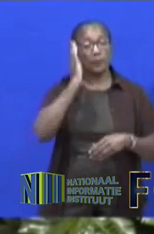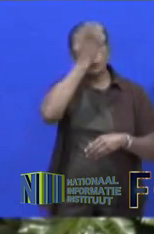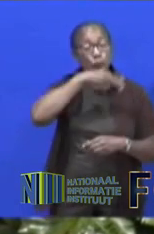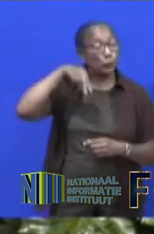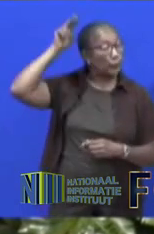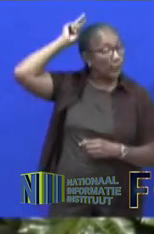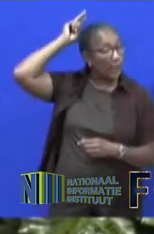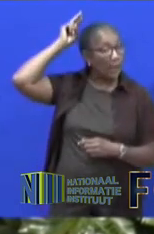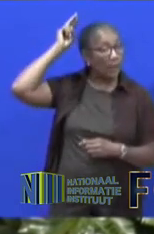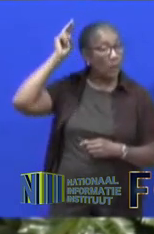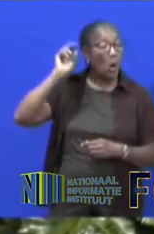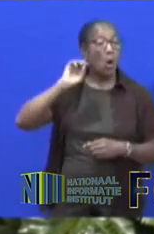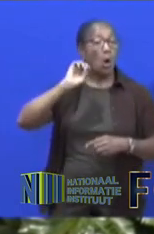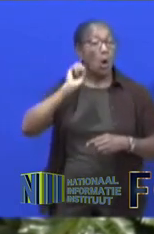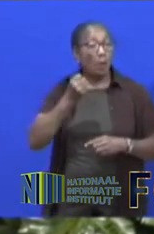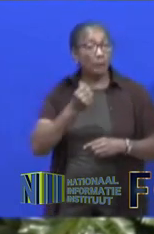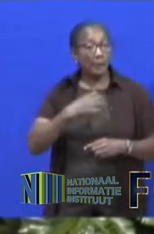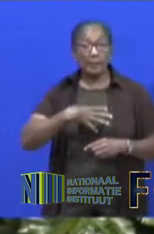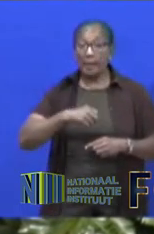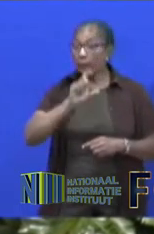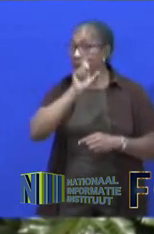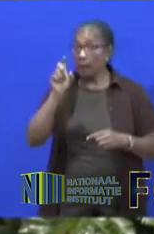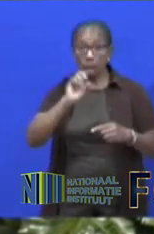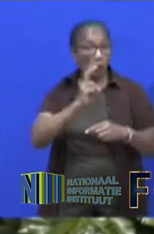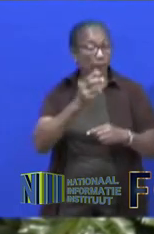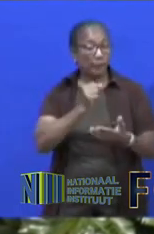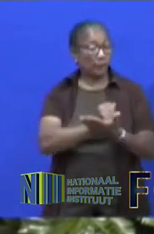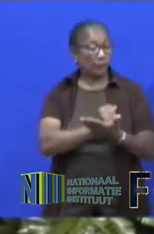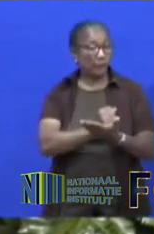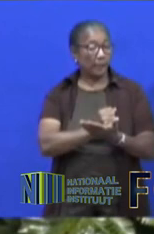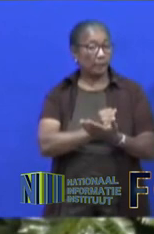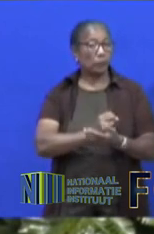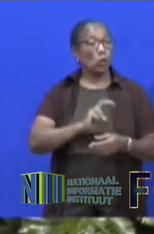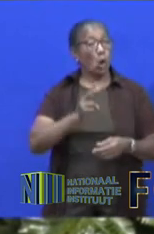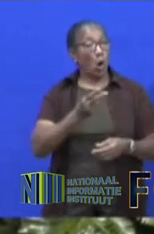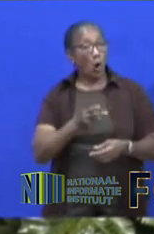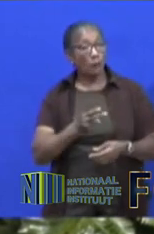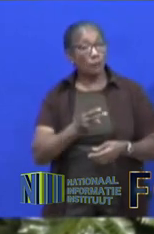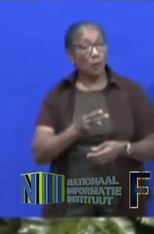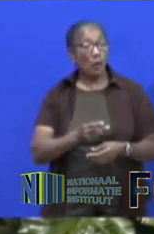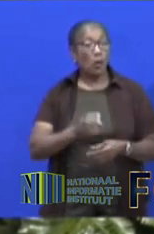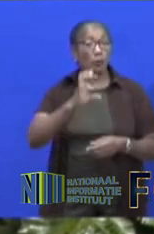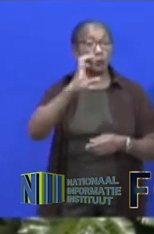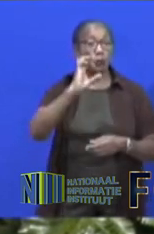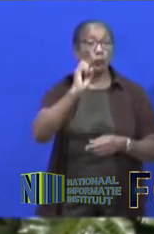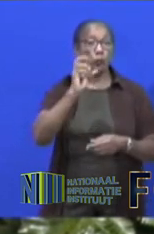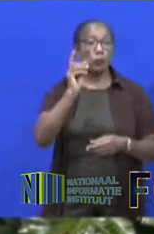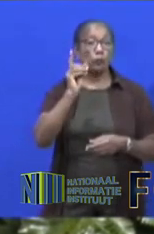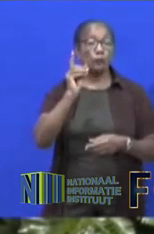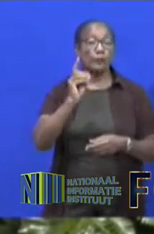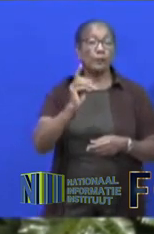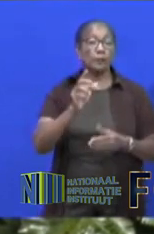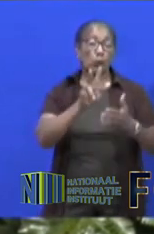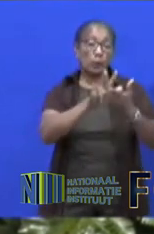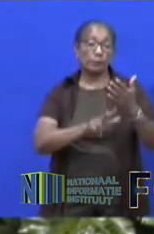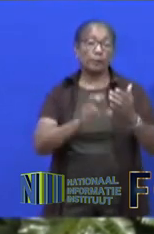Suriname voor het geval zij dat nog niet hebben gedaan of op de COVID-website